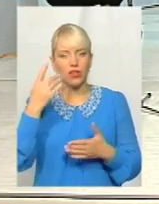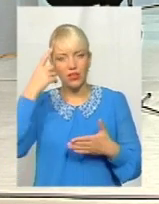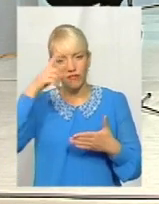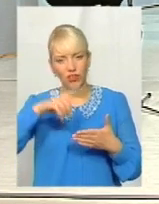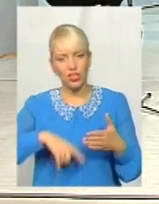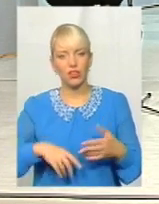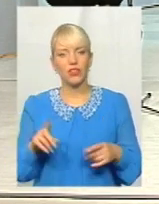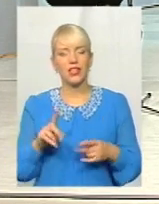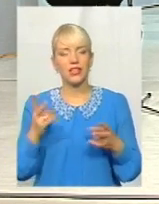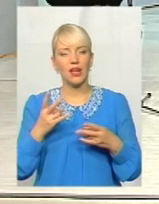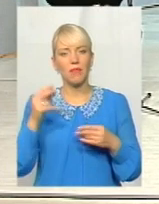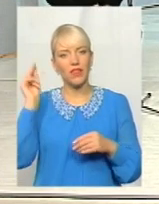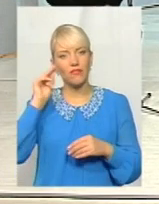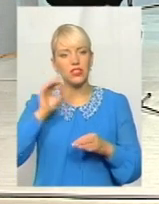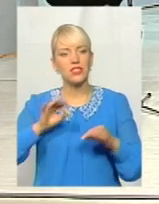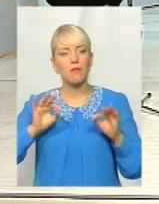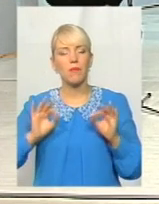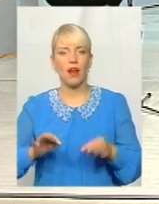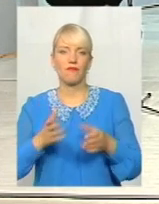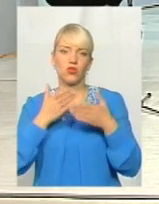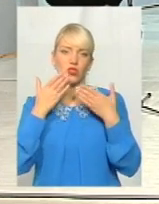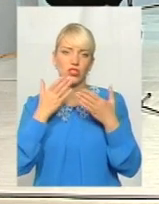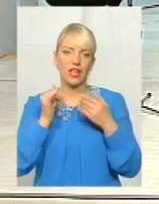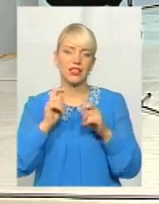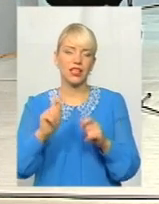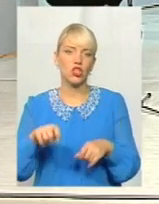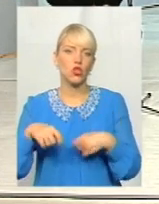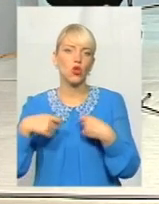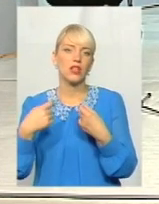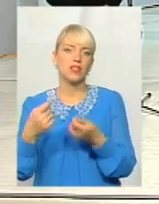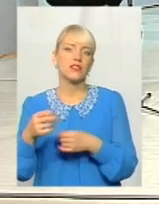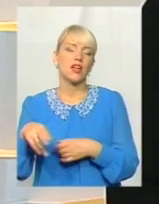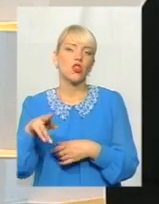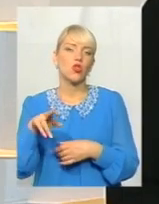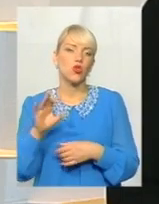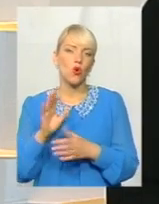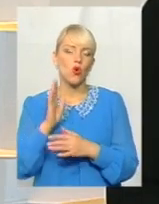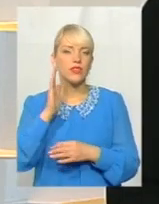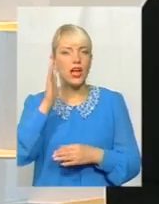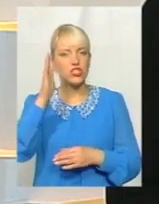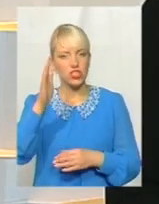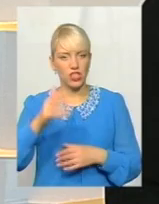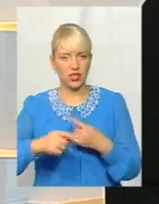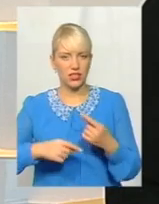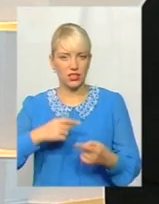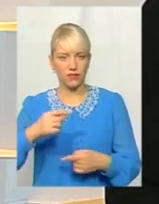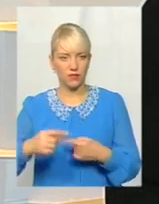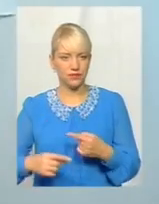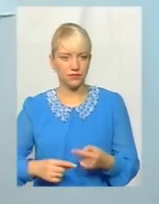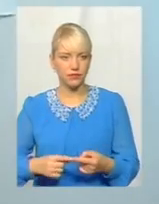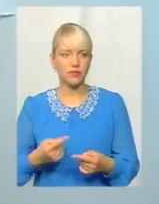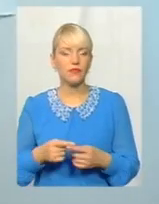і змогти, мабуть, все-таки донести до нащадків, тобто, тому що без минулого не маємо майбутнього, так?